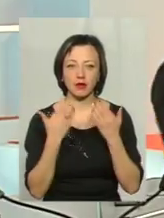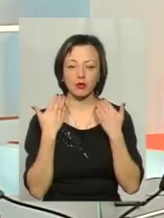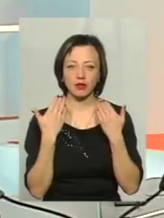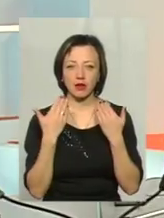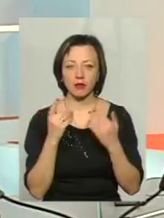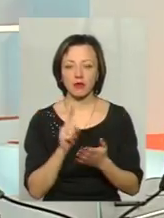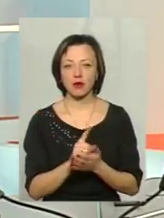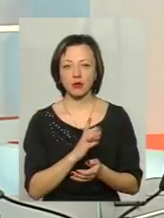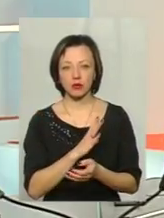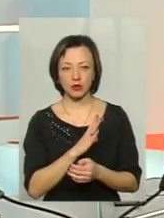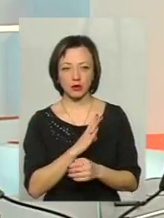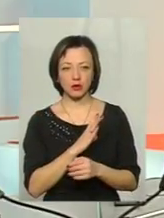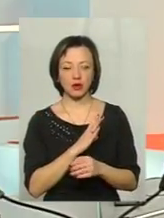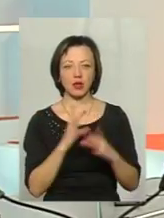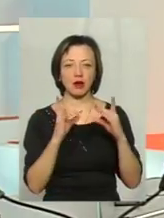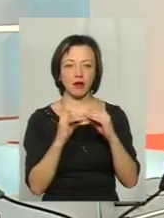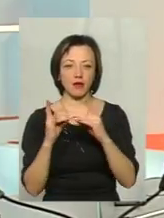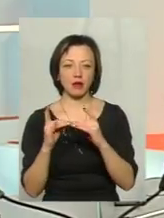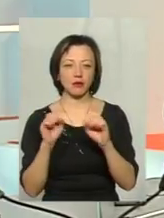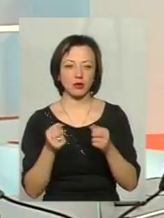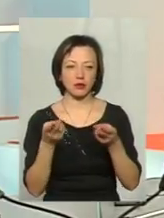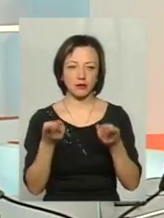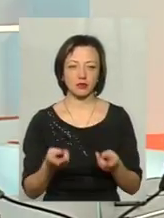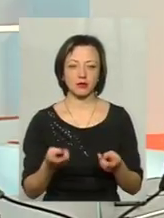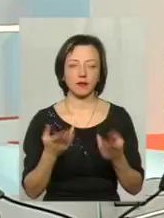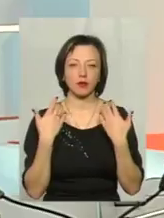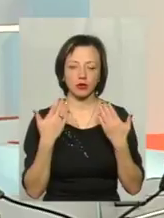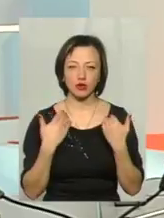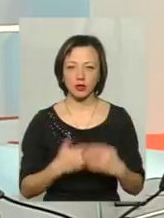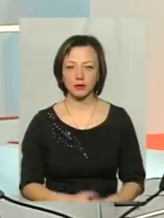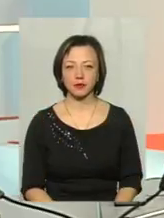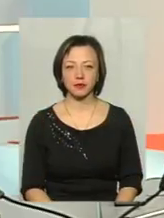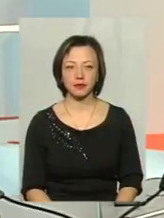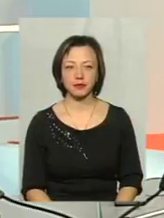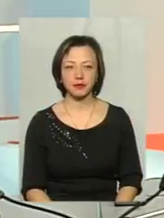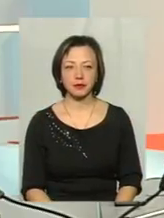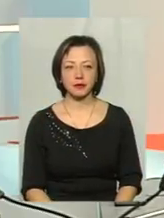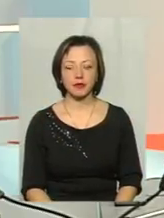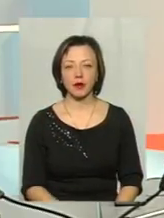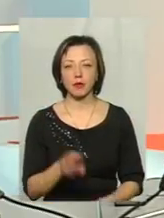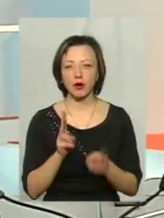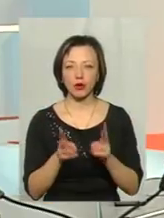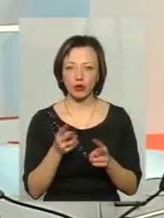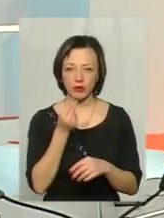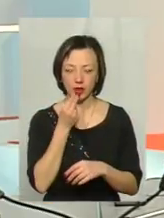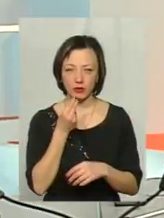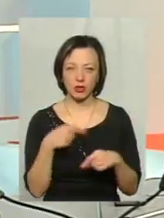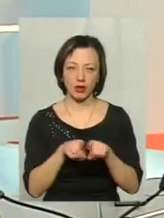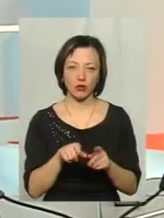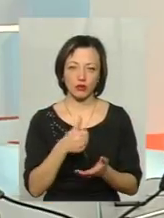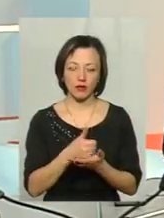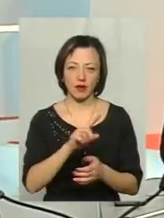там повинні бути кроваті, де могли би чергова зміна відпочити. Ну і там приготувати їжу. Такі